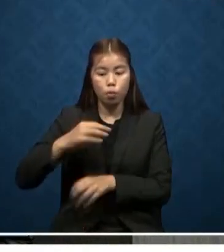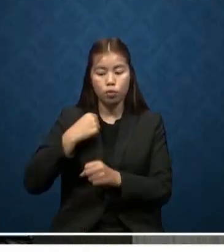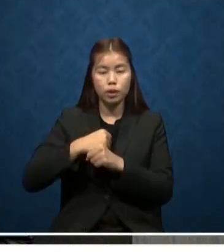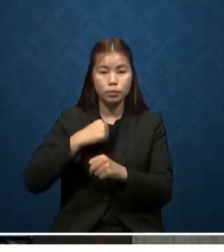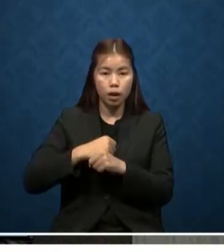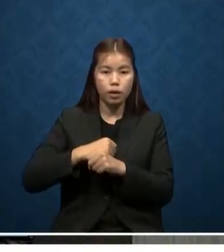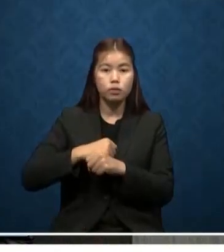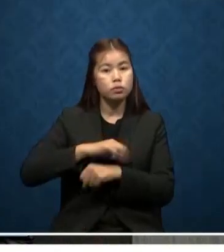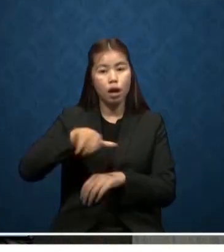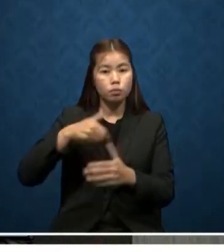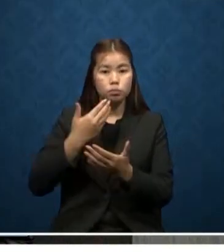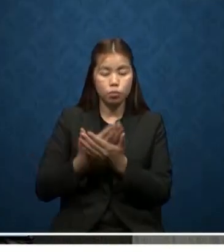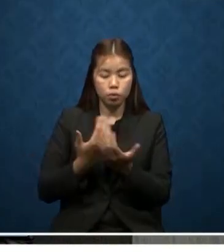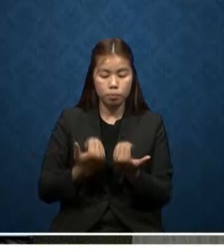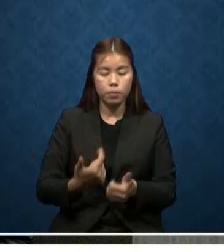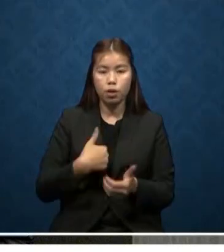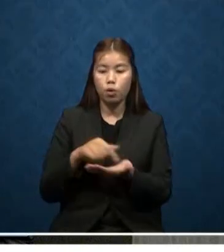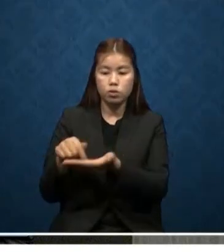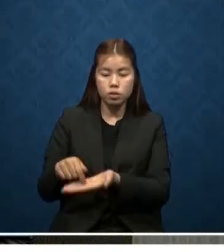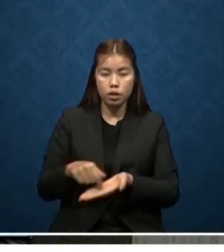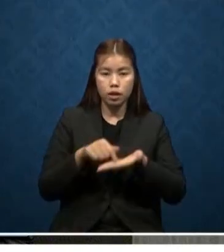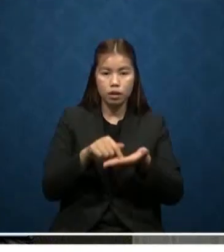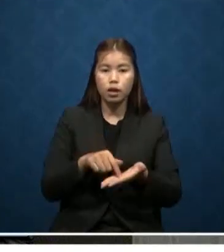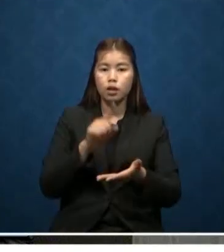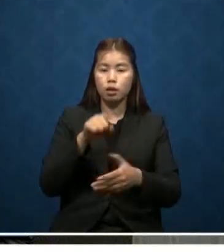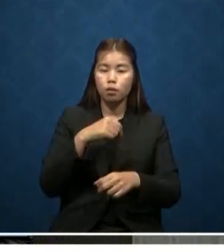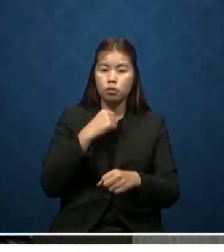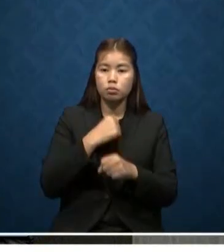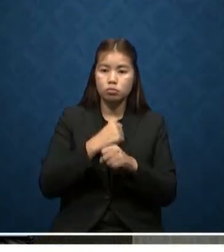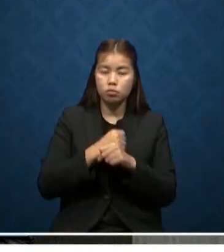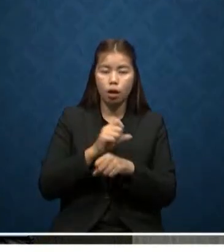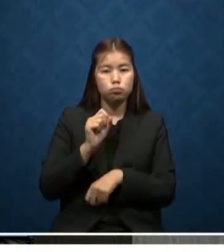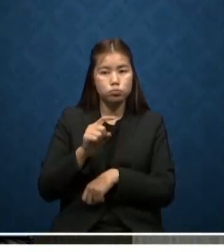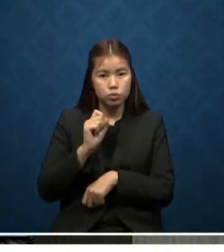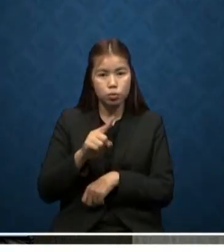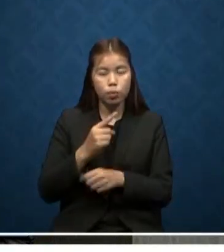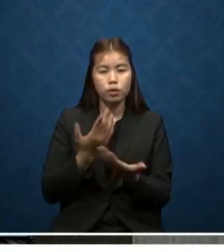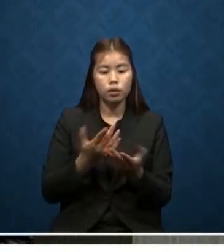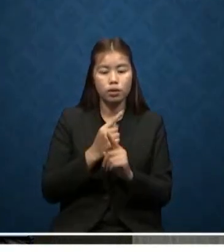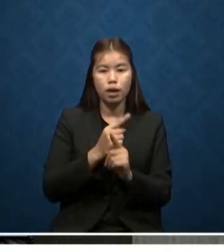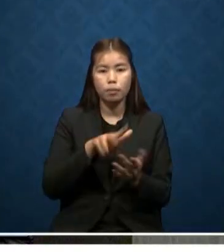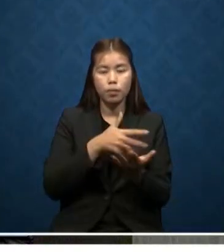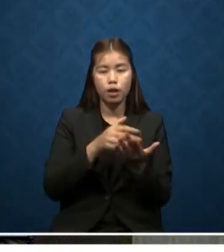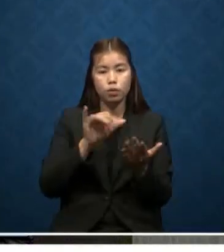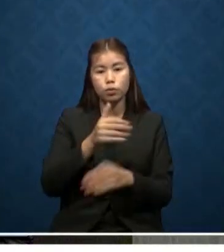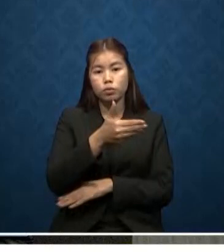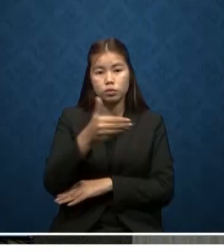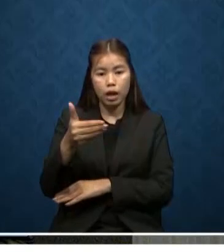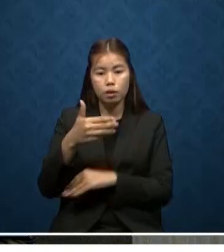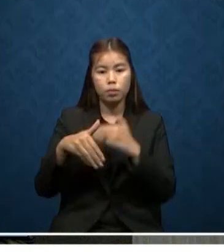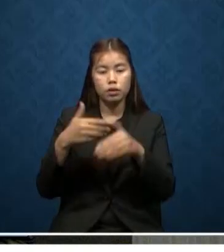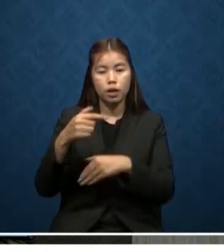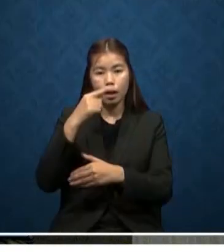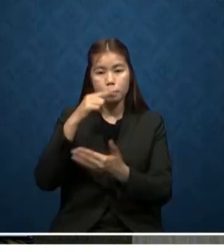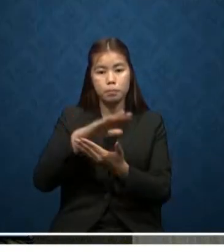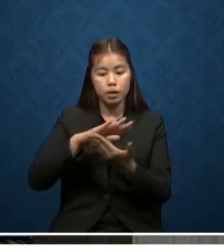การให้ข้อเสนอแนะแลก็เร่งรัดการดำเนินการตามยุทธศาสตร์ชาติและการปฏิรูปประเทศได้